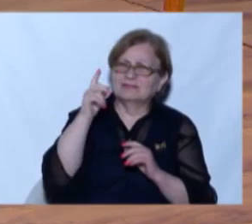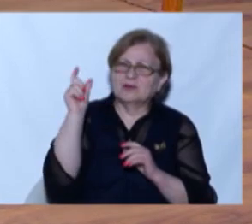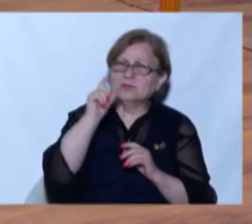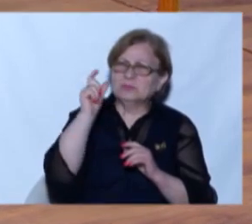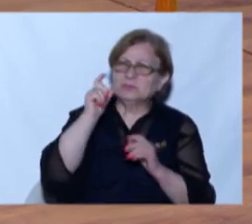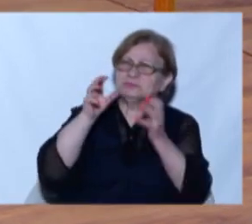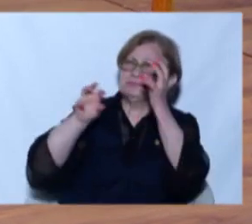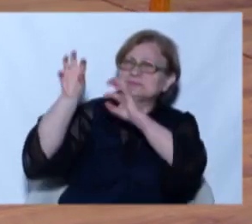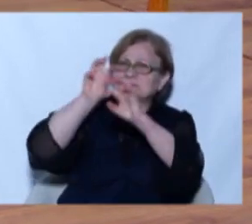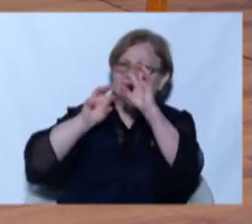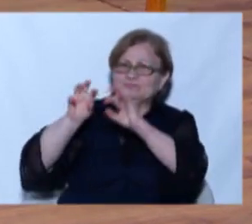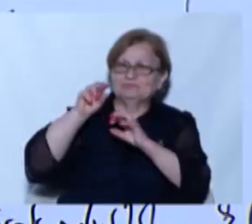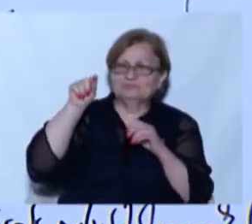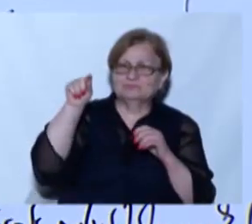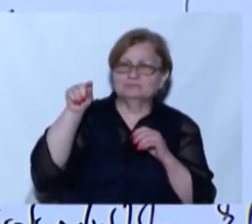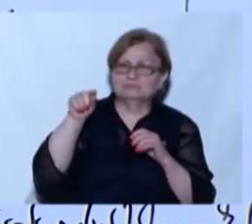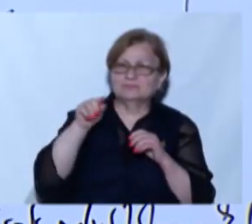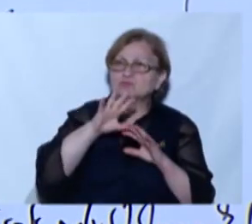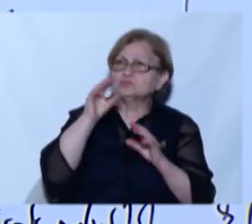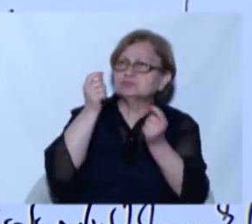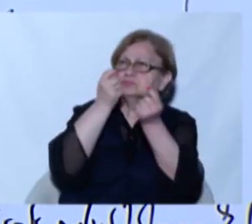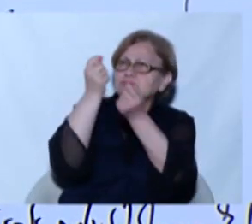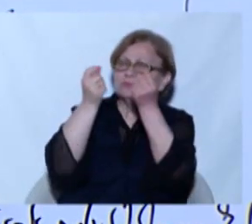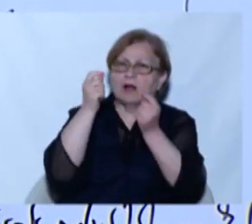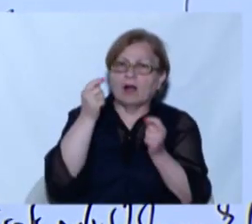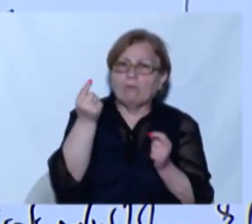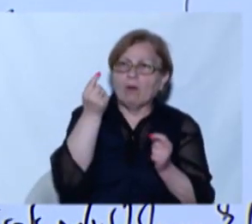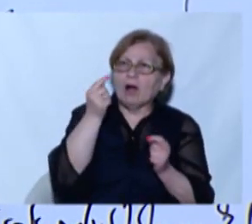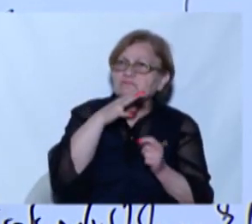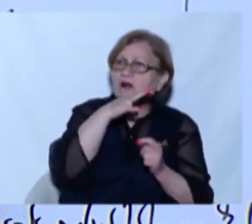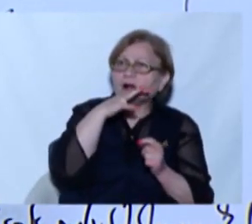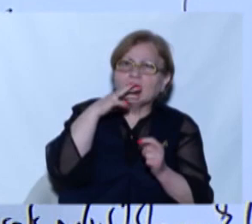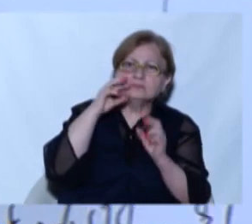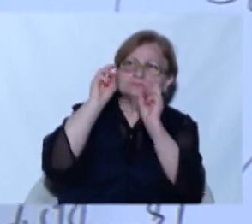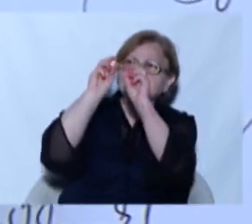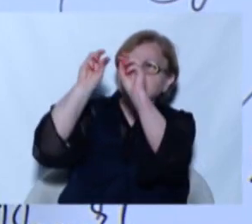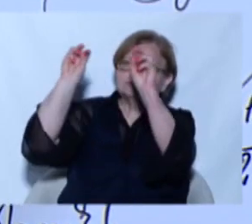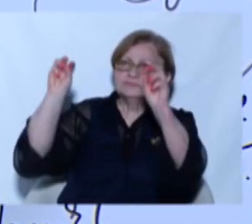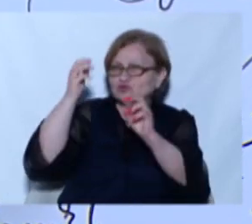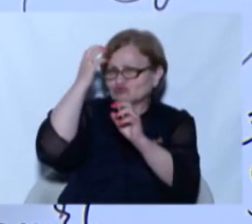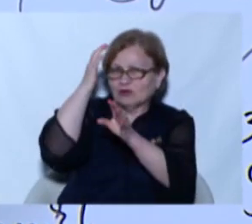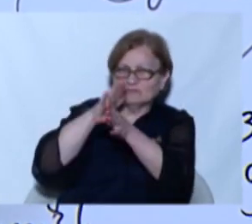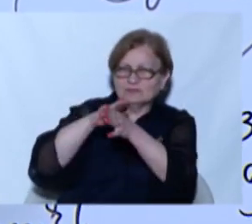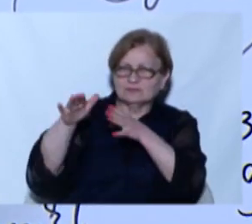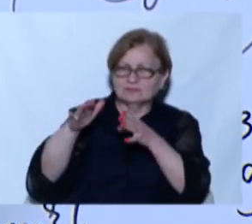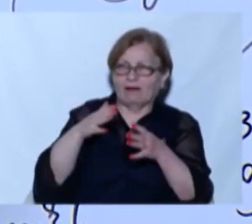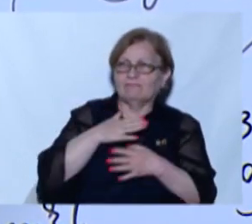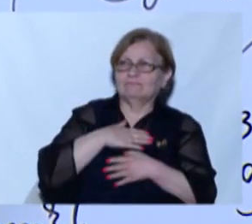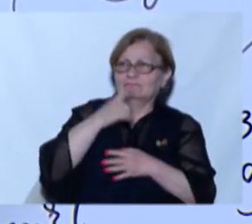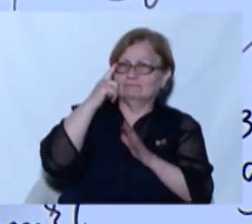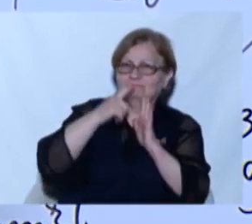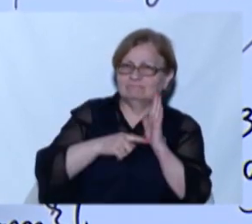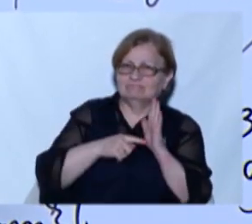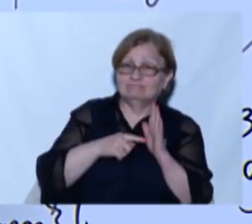ბარდია. ის ბარდი სულ მაყვალია და ასხია, ასხია, შავად არის მიბნედილი. უცებ დამიბრუნდა რწმენა,